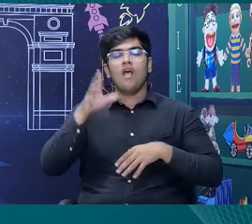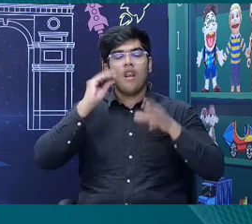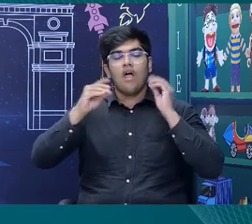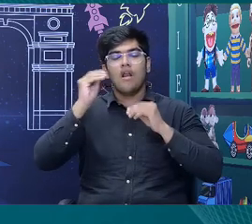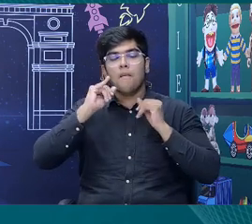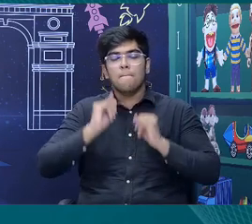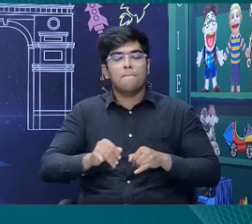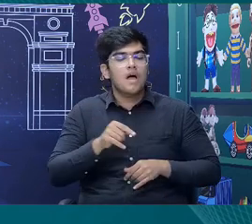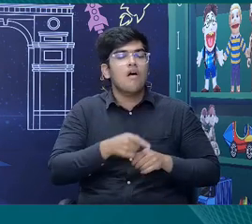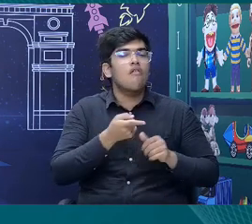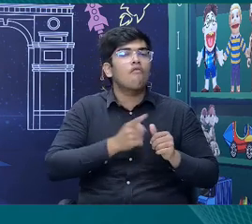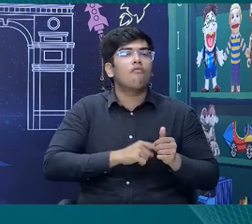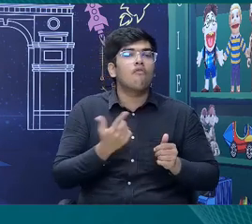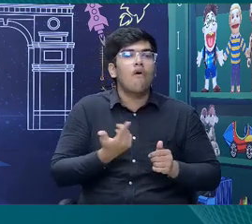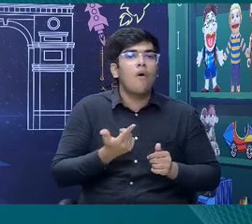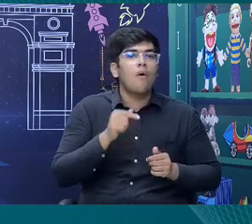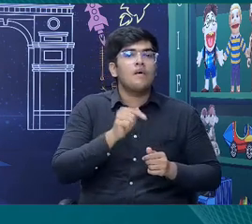आइडेंटिफिकेशन